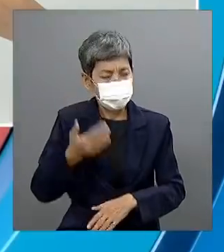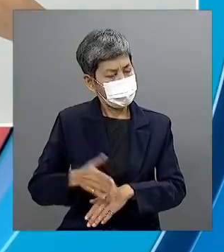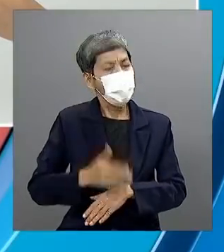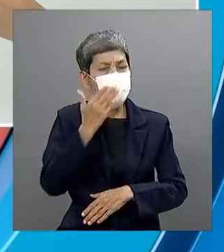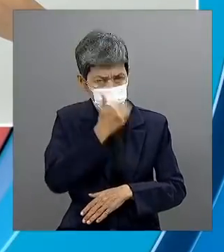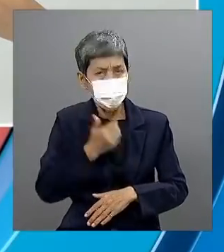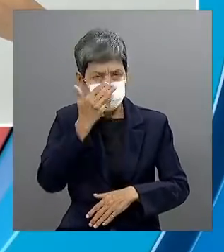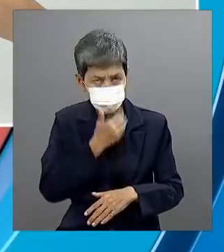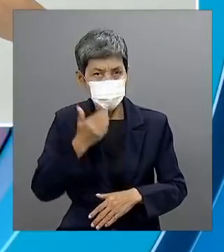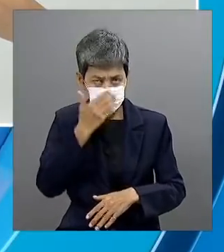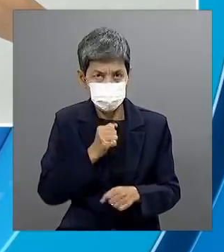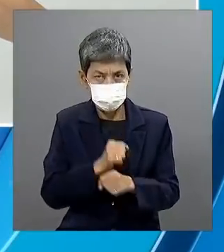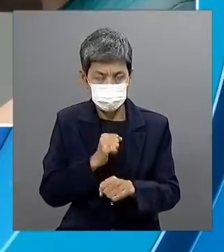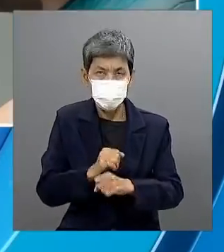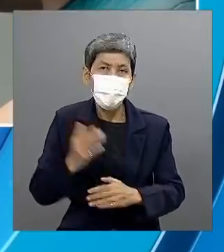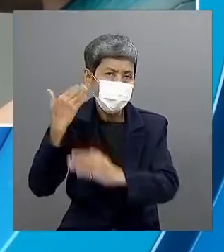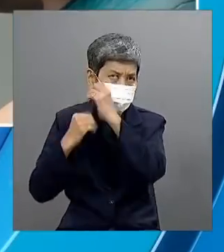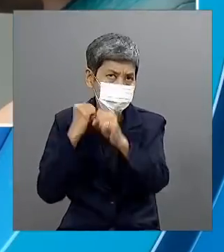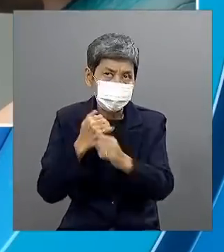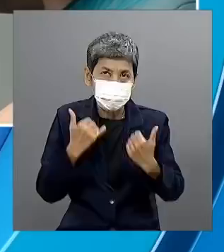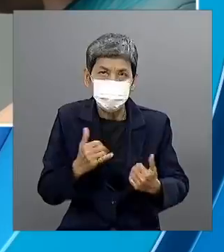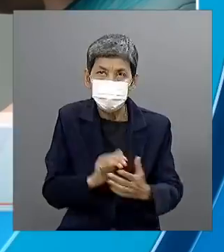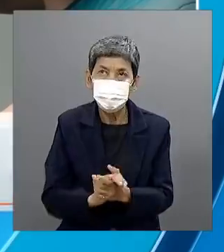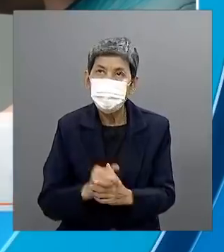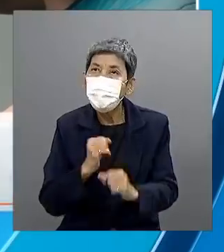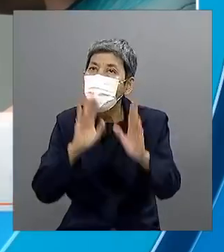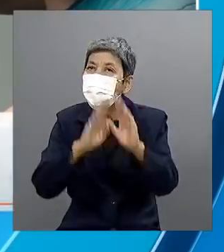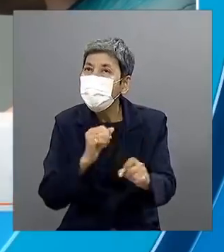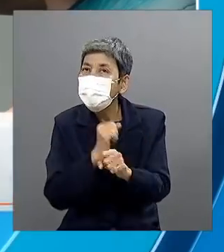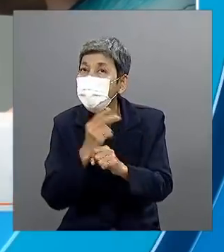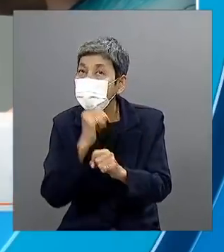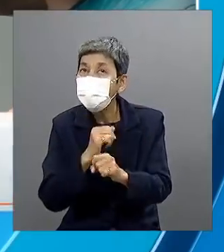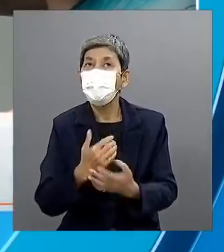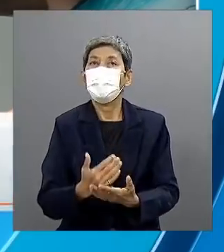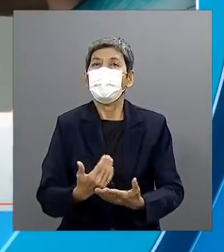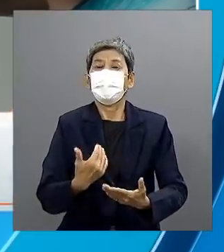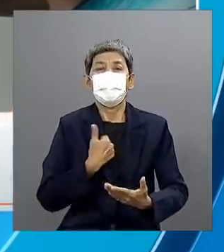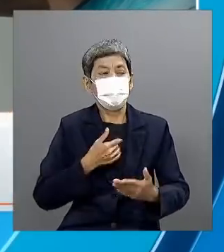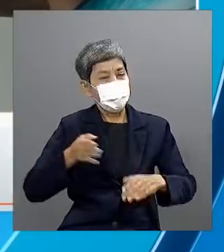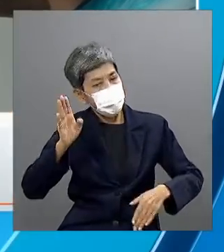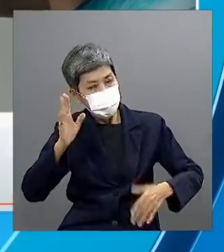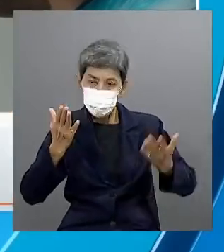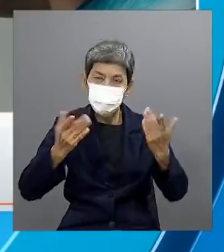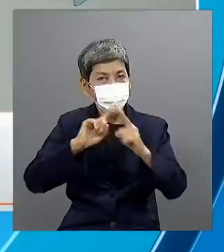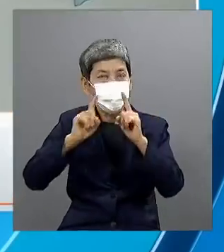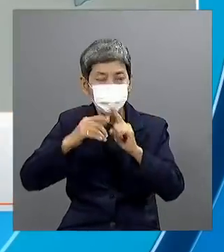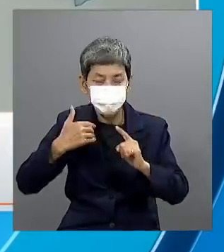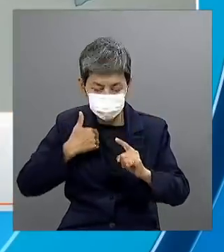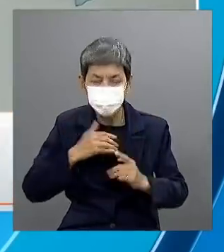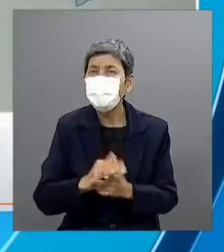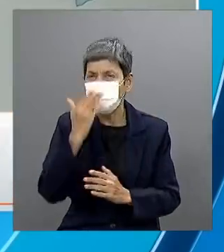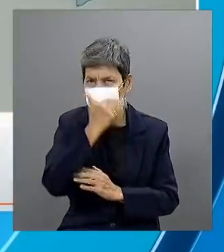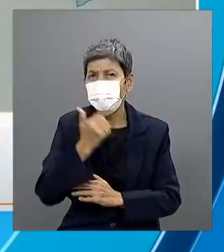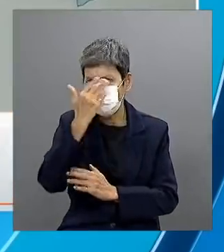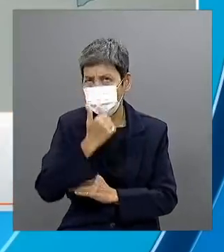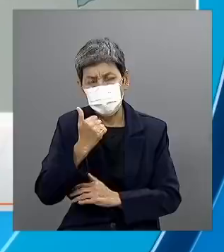การสวยแบบดั้งเดิมแต่เดี๋ยวนี้มันเป็นยุคนี้สมัยนี้เห็นไหมฮ ะ มันก็ต้องมีการอัดแอปกันเกิดขึ้นไง ค ือสวยหมดนะศิลปะไทยไ